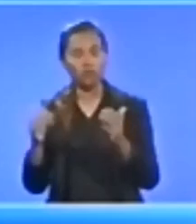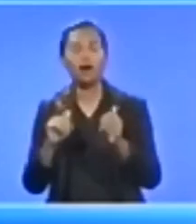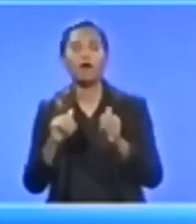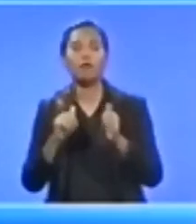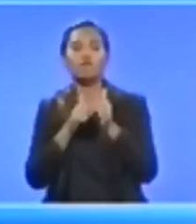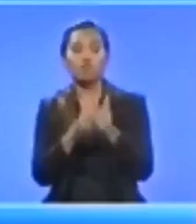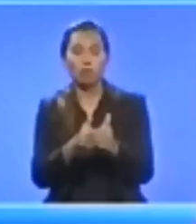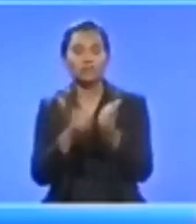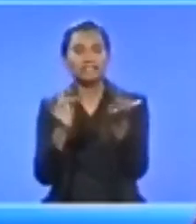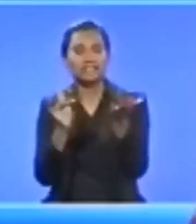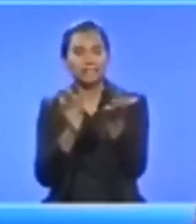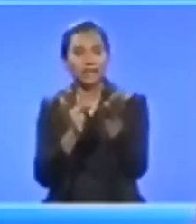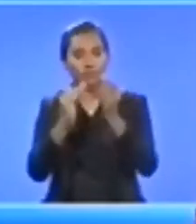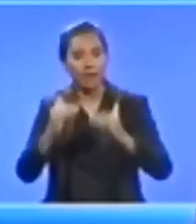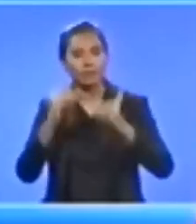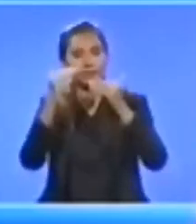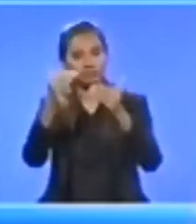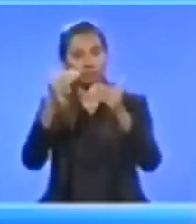hebat antara negara.